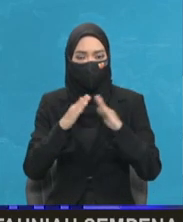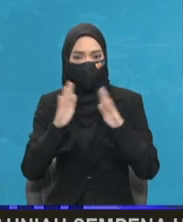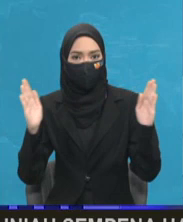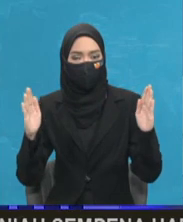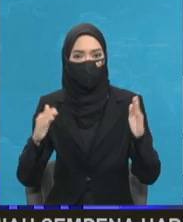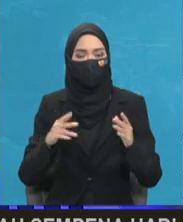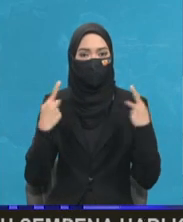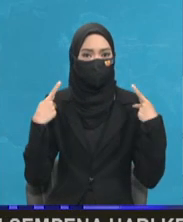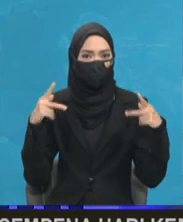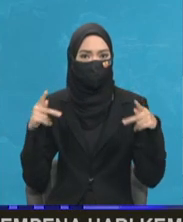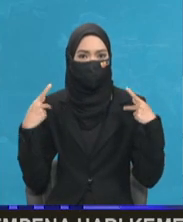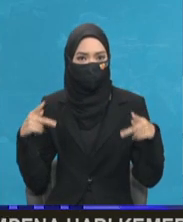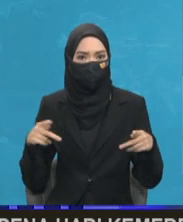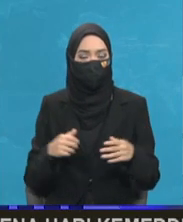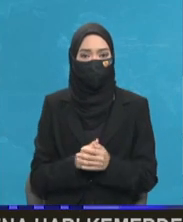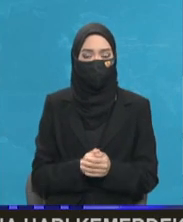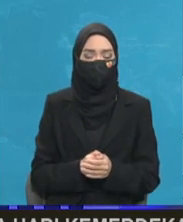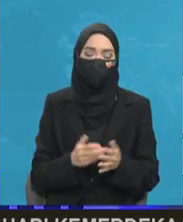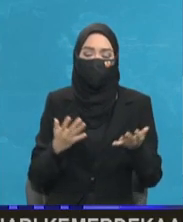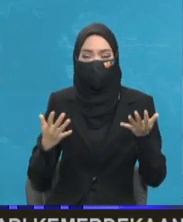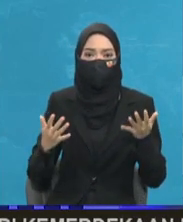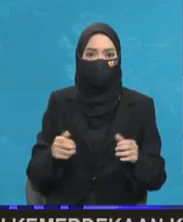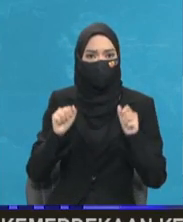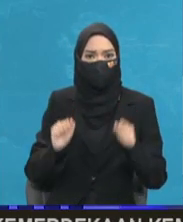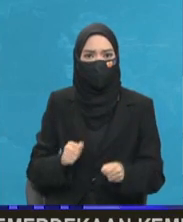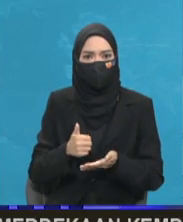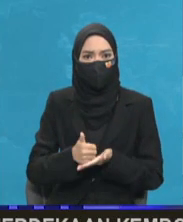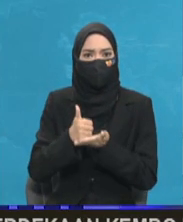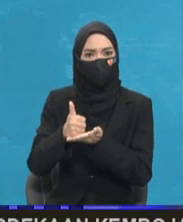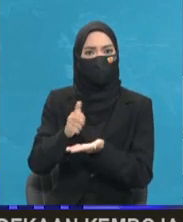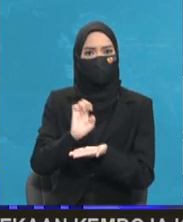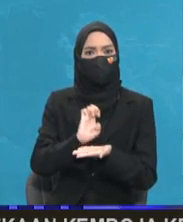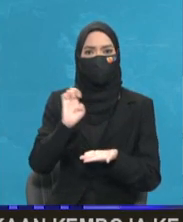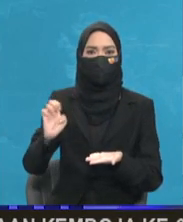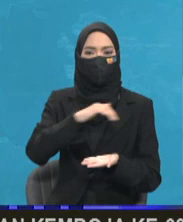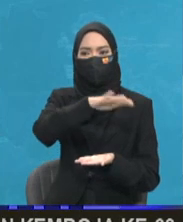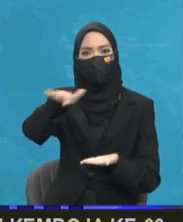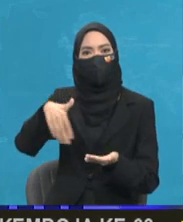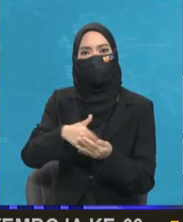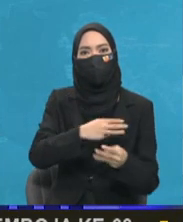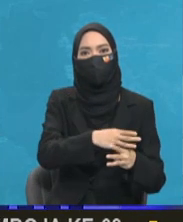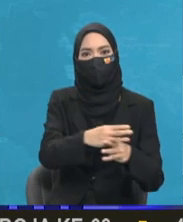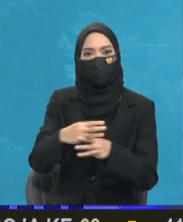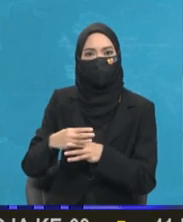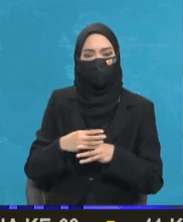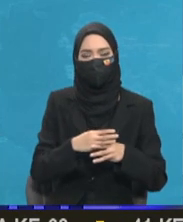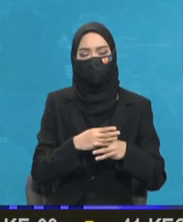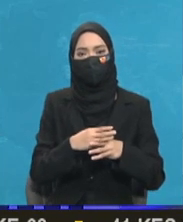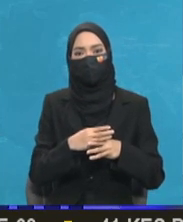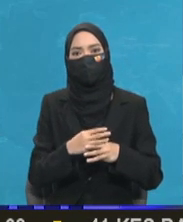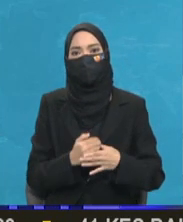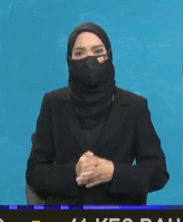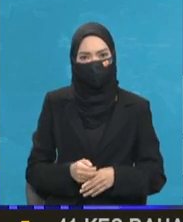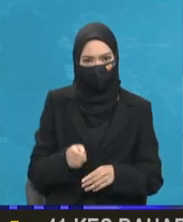sekaligus akan dapat membantu meningkatkan ekonomi dan kesejahteraan semua disamping untuk memastikan keadaan kopling